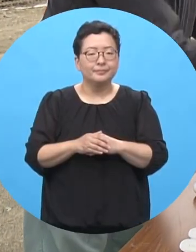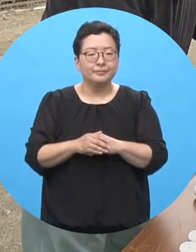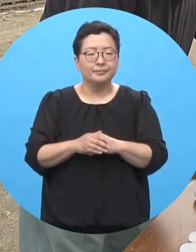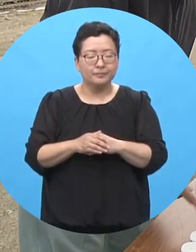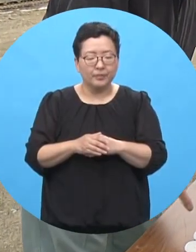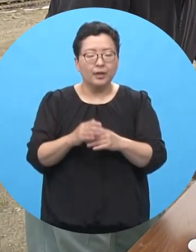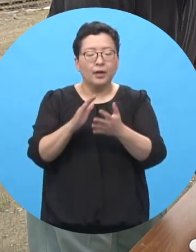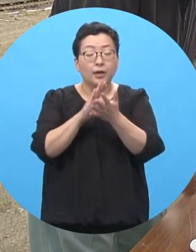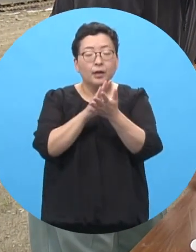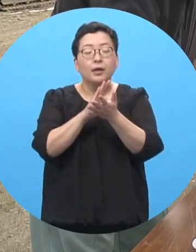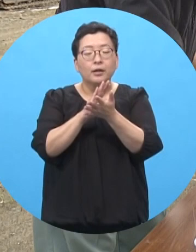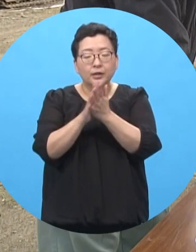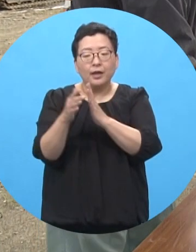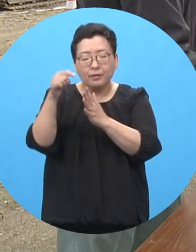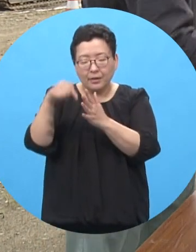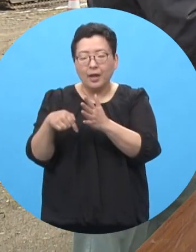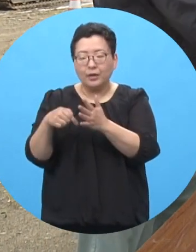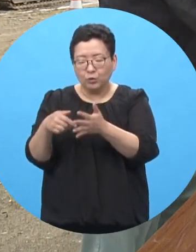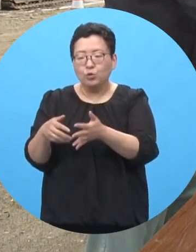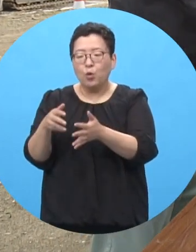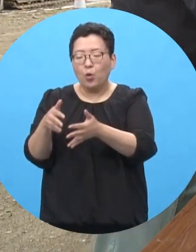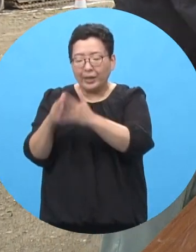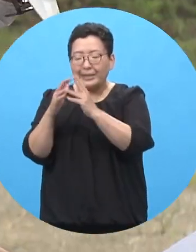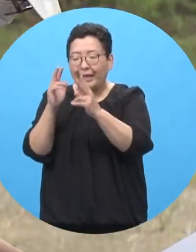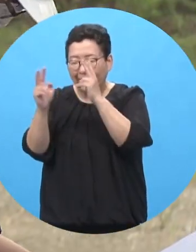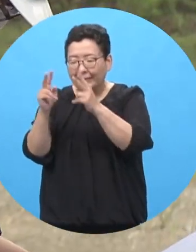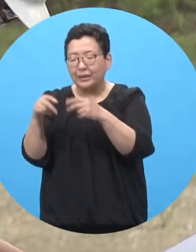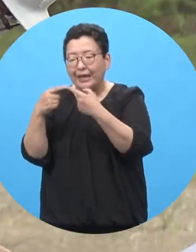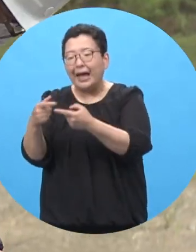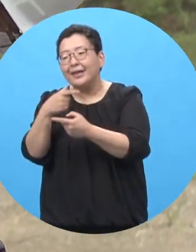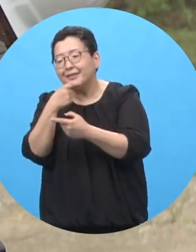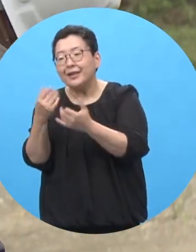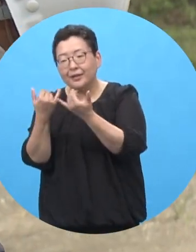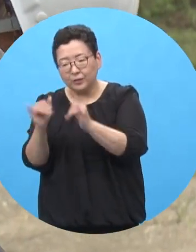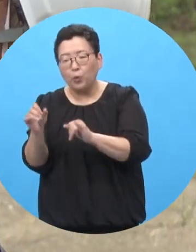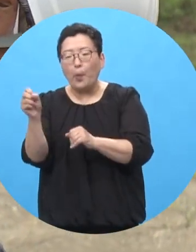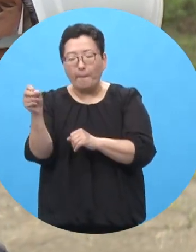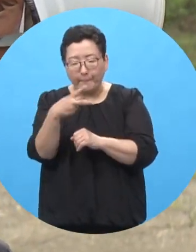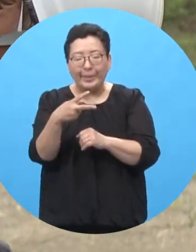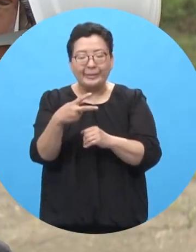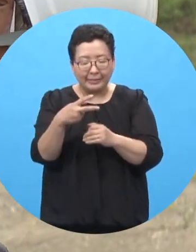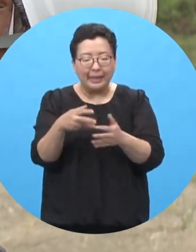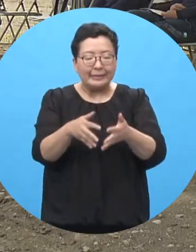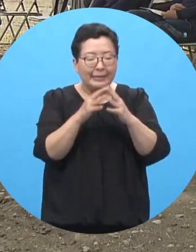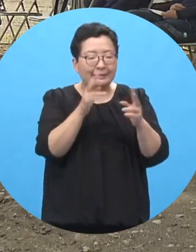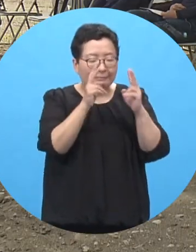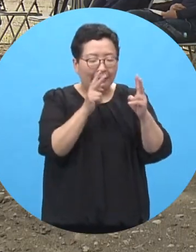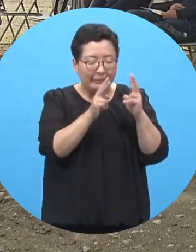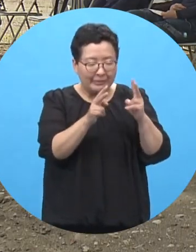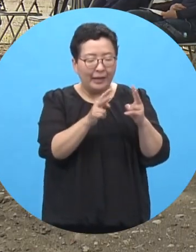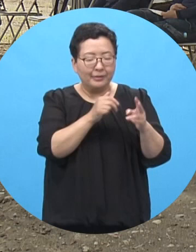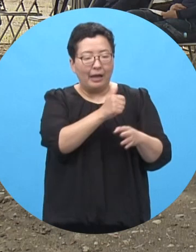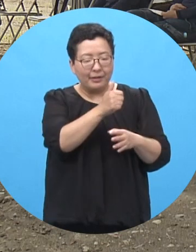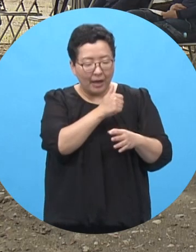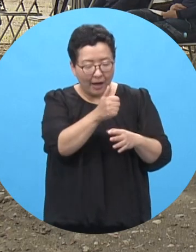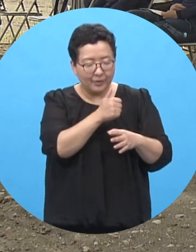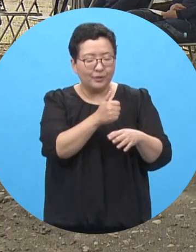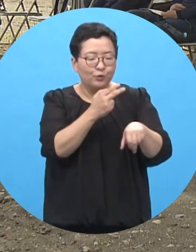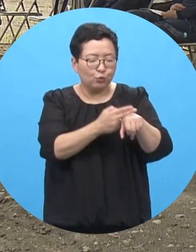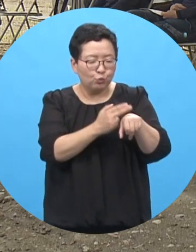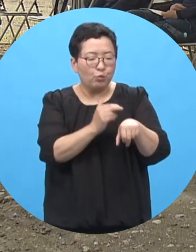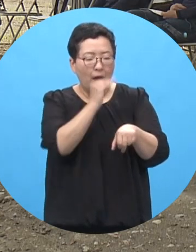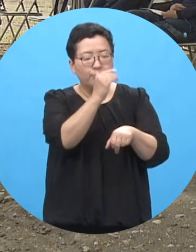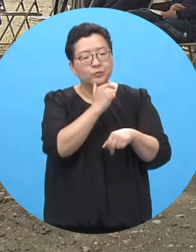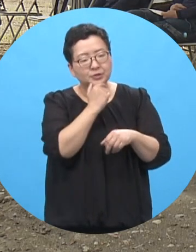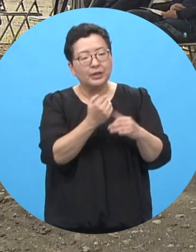このため県では県内の建設企業への就職を考えている人や、すでに建設関連企業で働きスキル